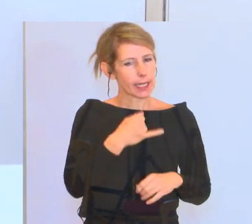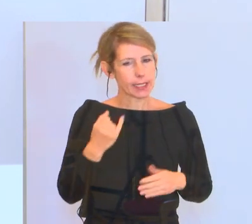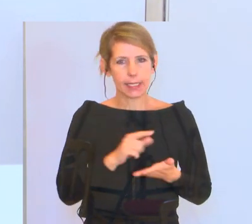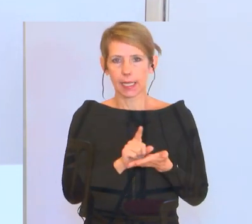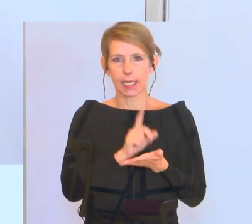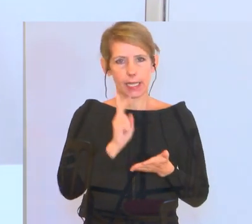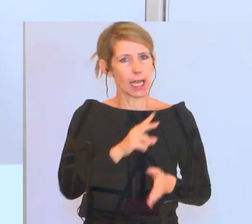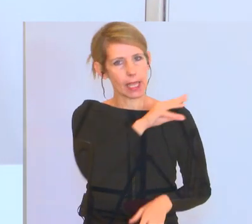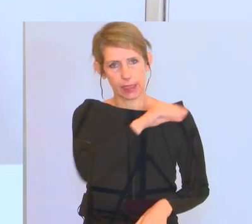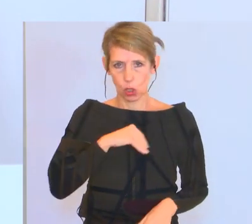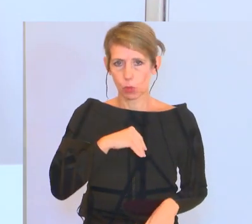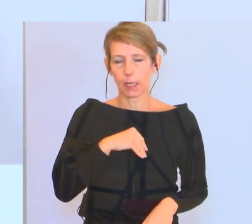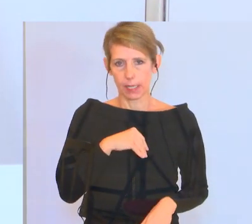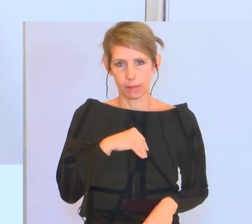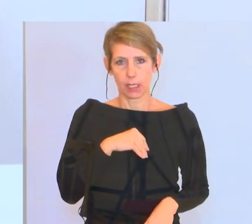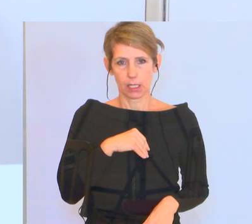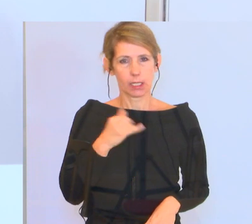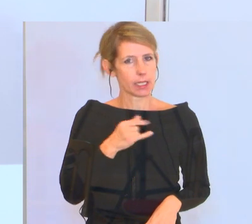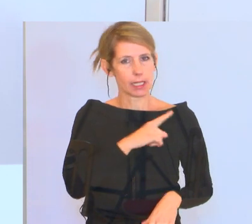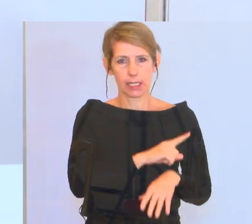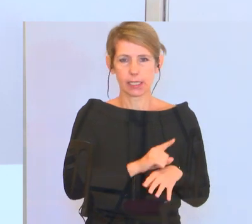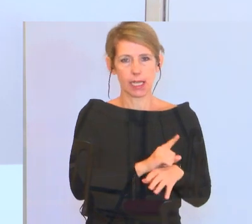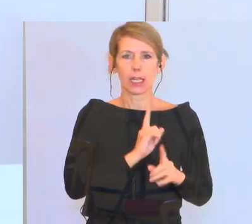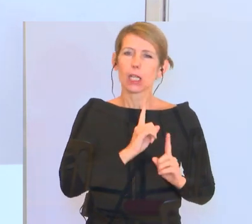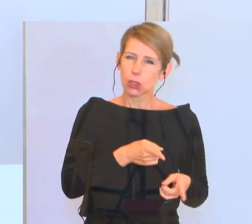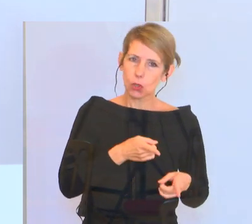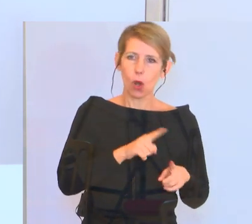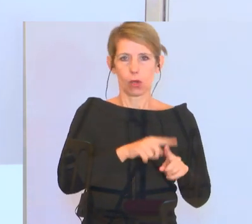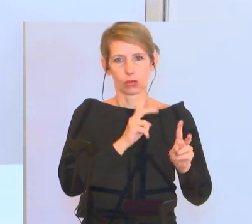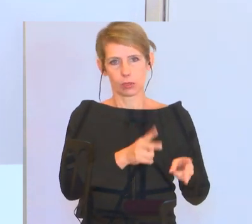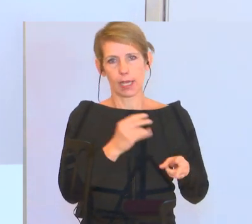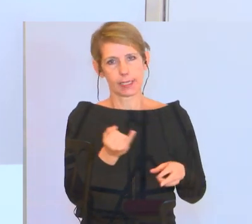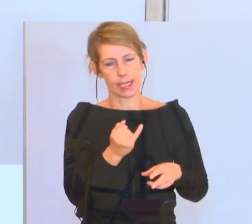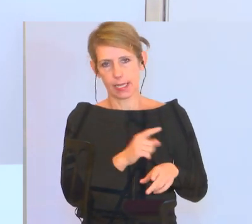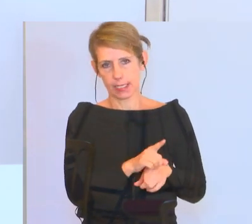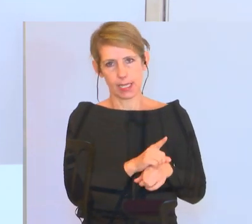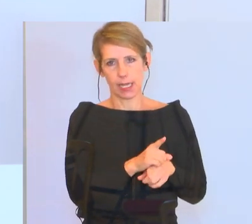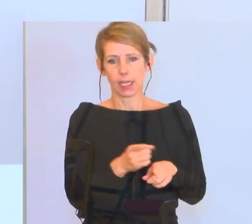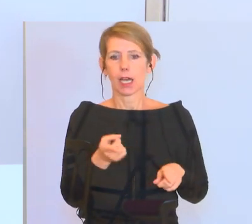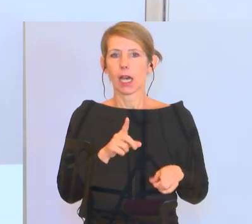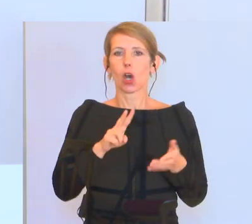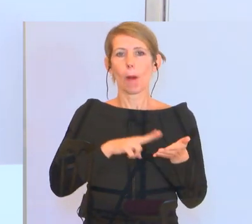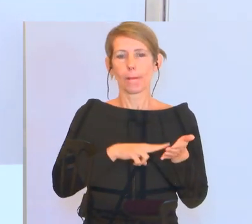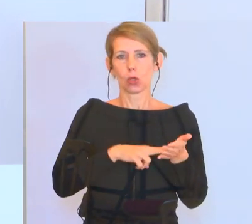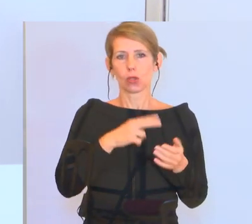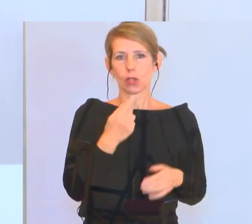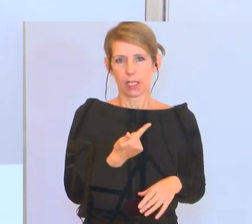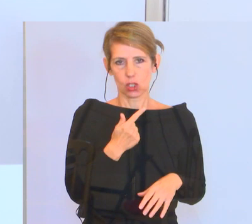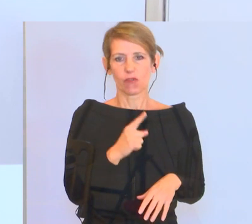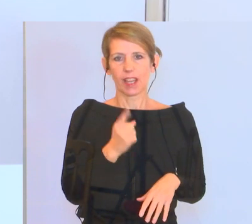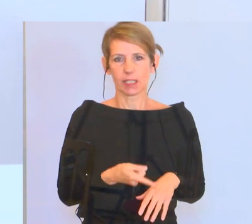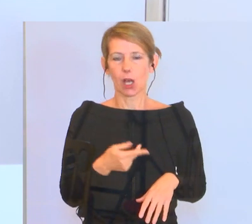jederzeit übernehmen können und auch übernehmen sollen, und dass es hier den Bonus, nämlich die 2.000